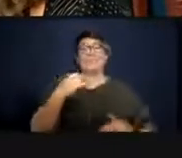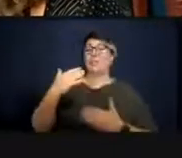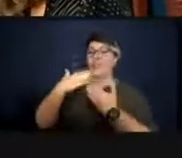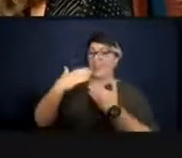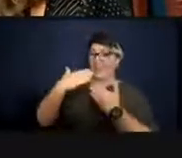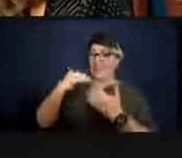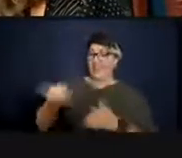Asante sana kwa hilo.